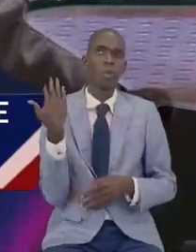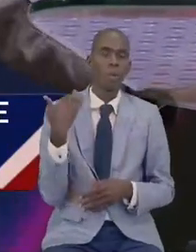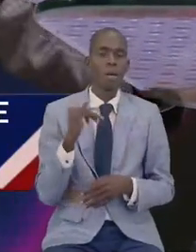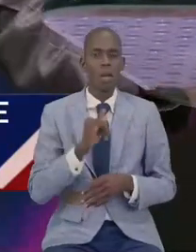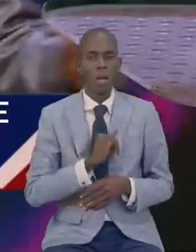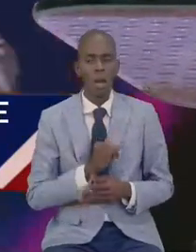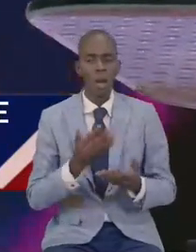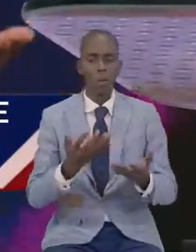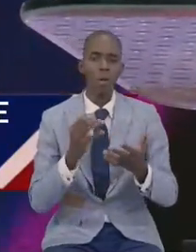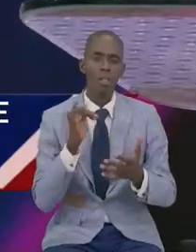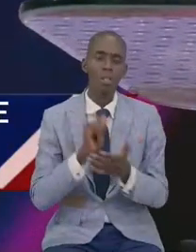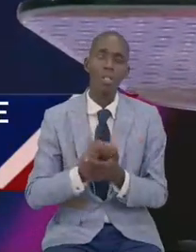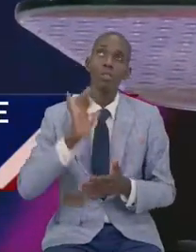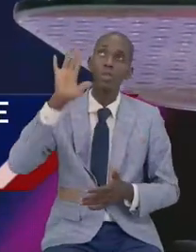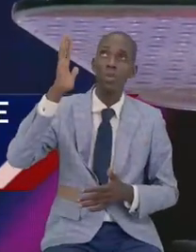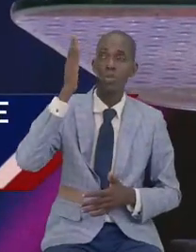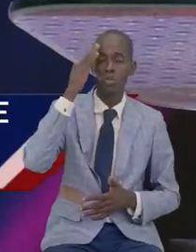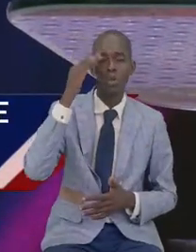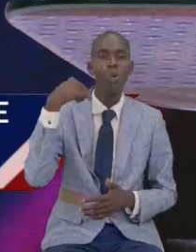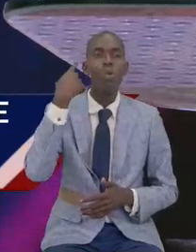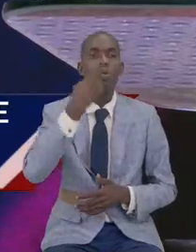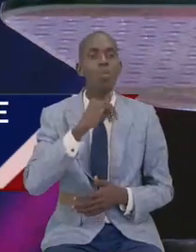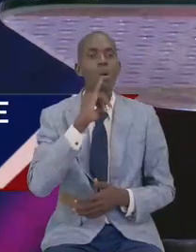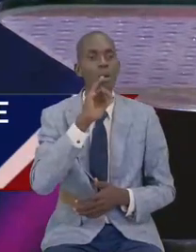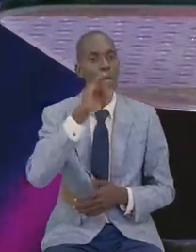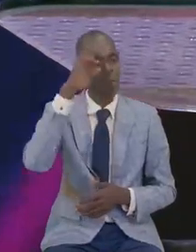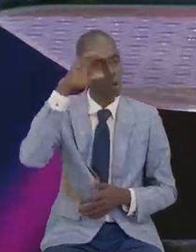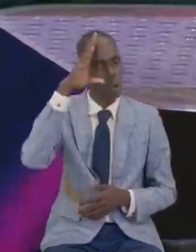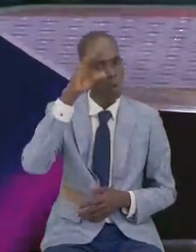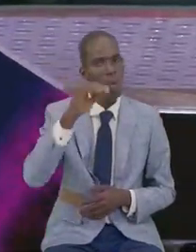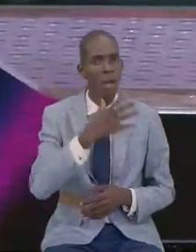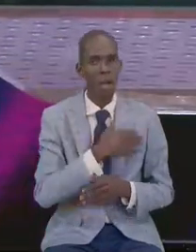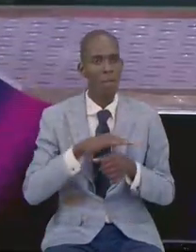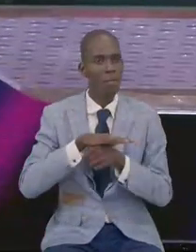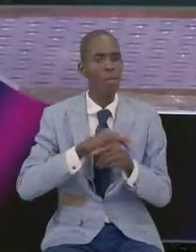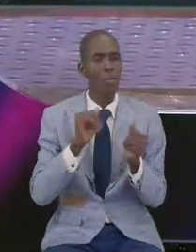cette connaissance, lequel d'entre vous est sage et intelligent,